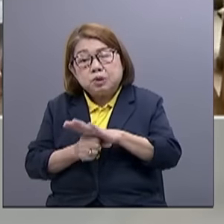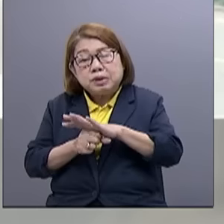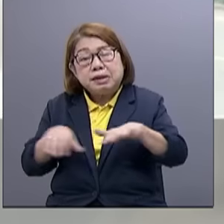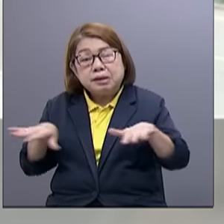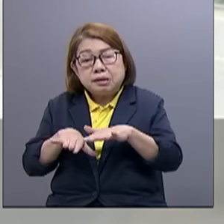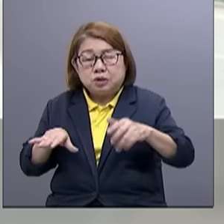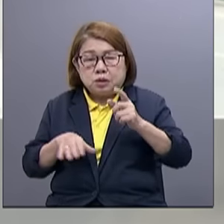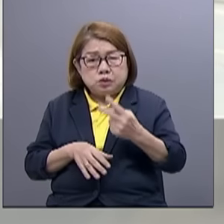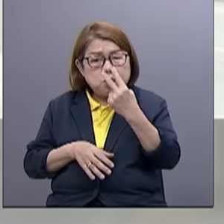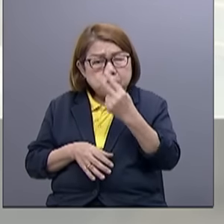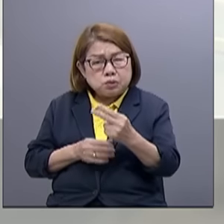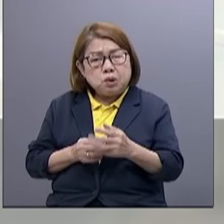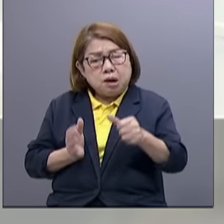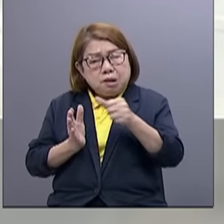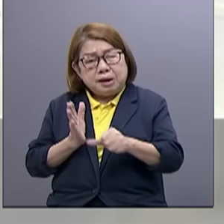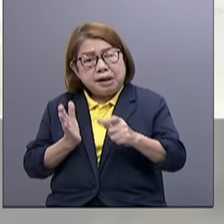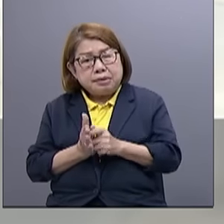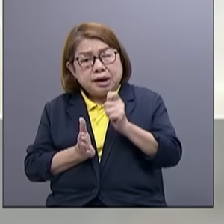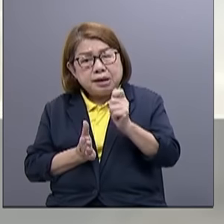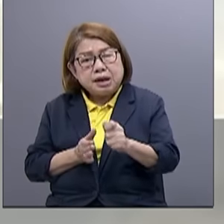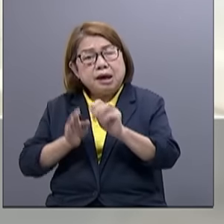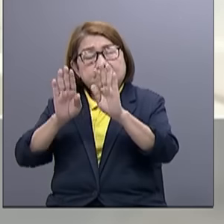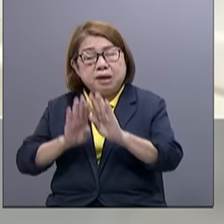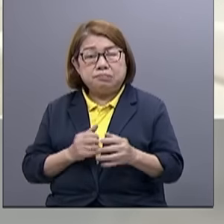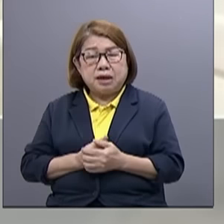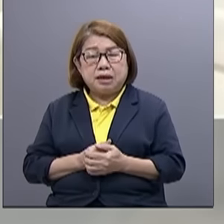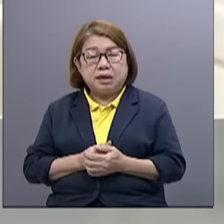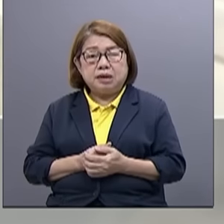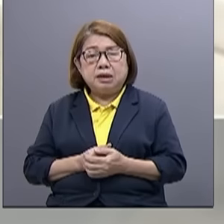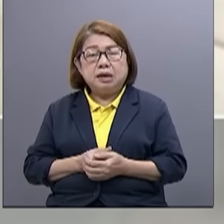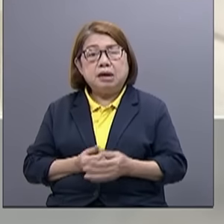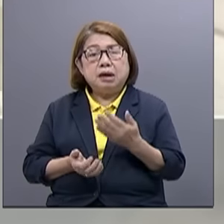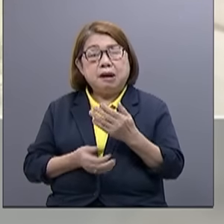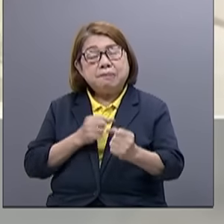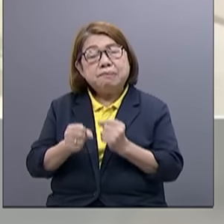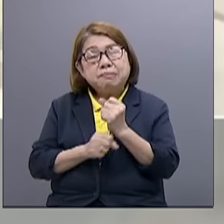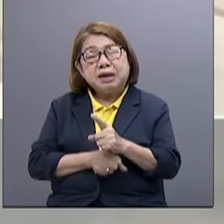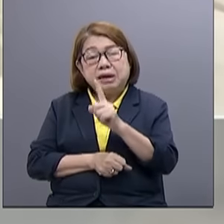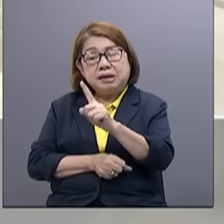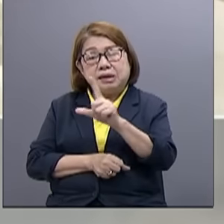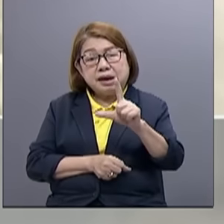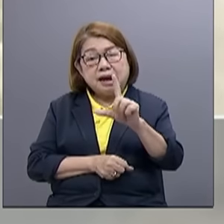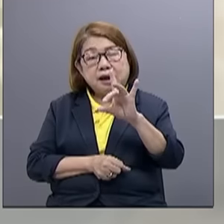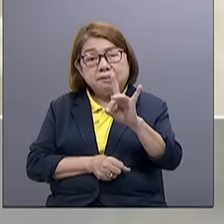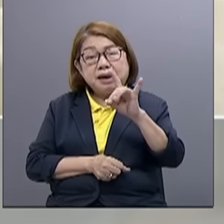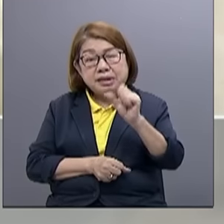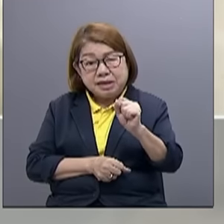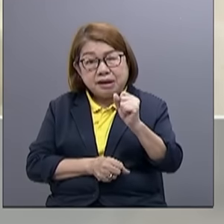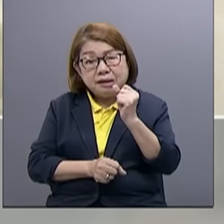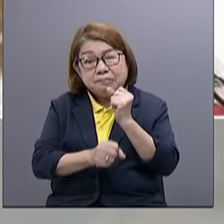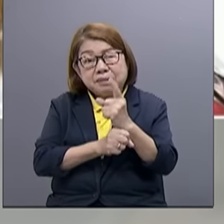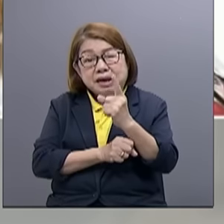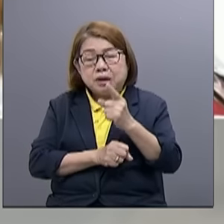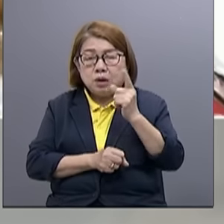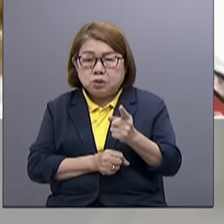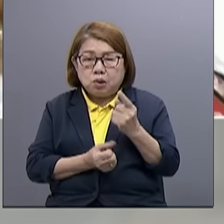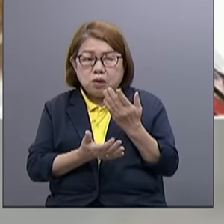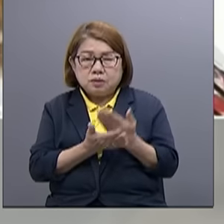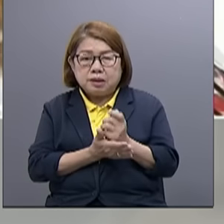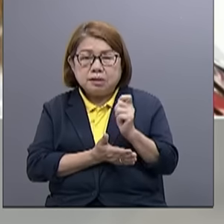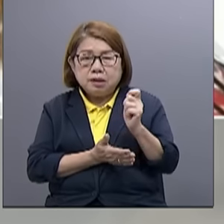บภาษีแบบเดิมไหมตัว1ล้าน8แสนต่อปีถึงจะต้องมาอยู่ในตัวมูลค่าเพิ่มอะ